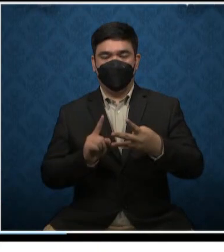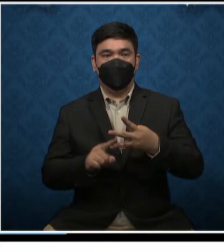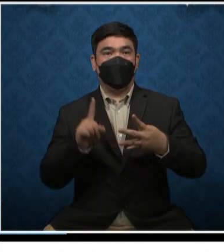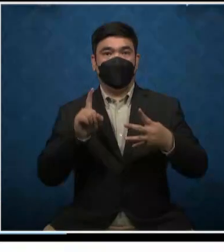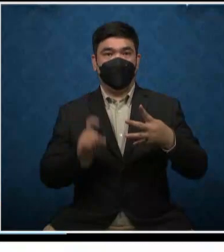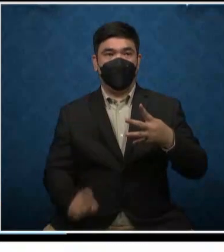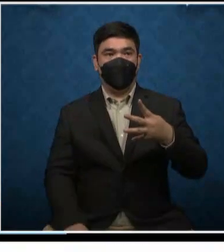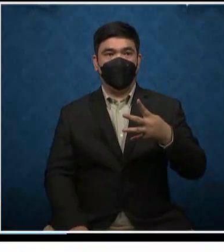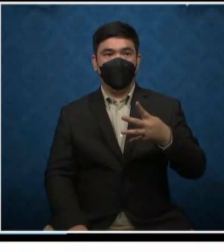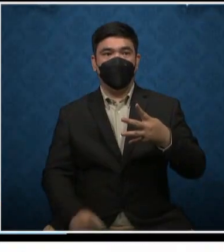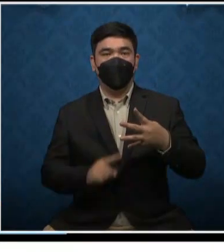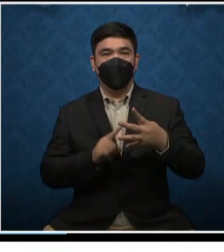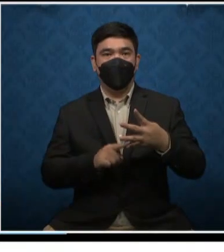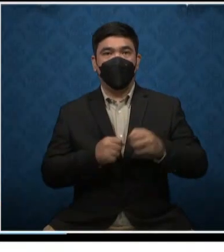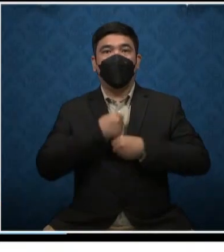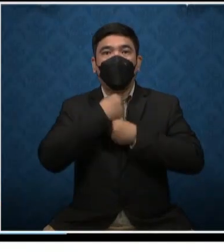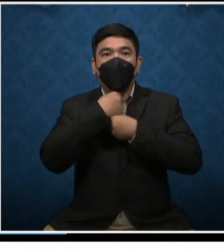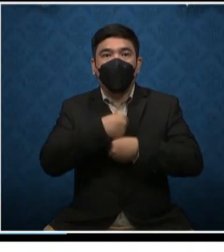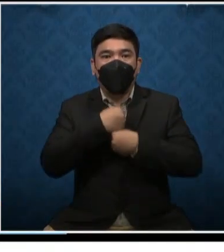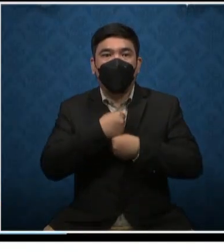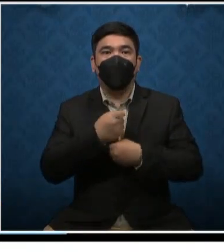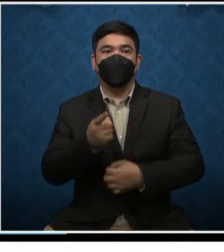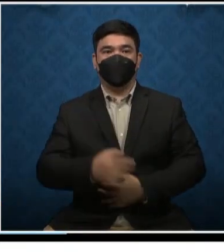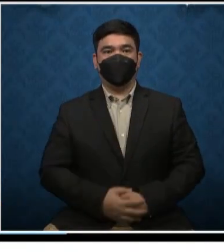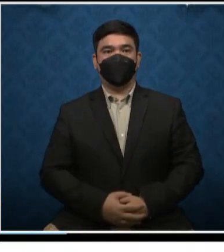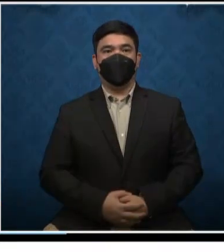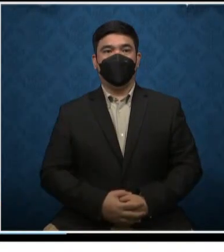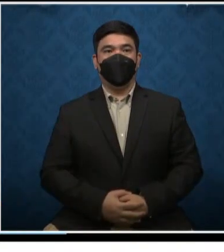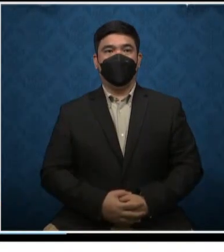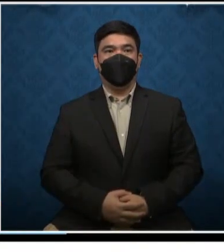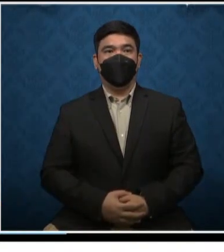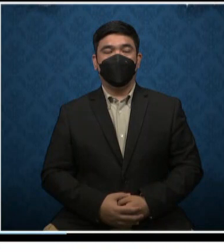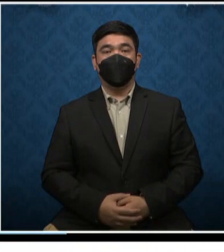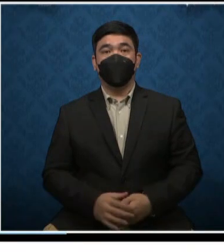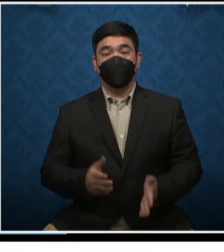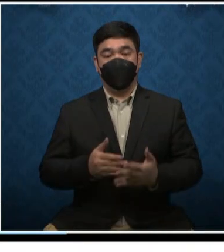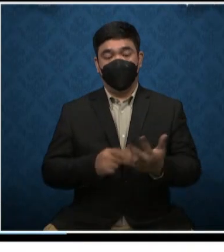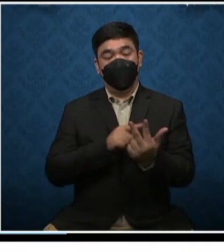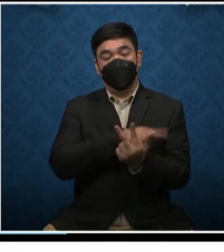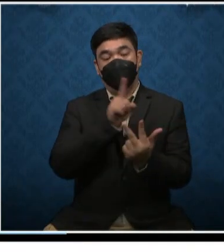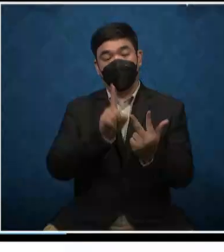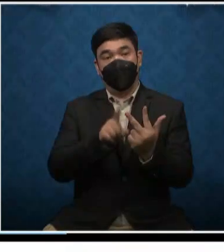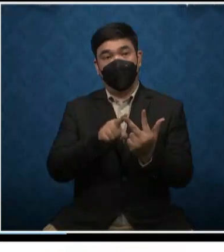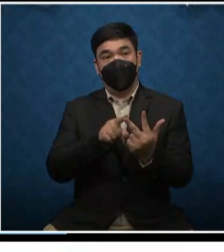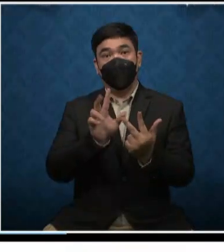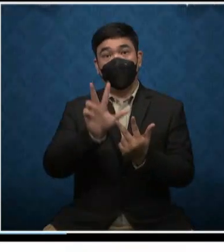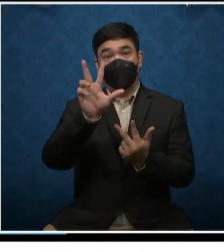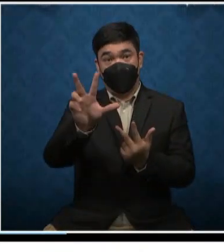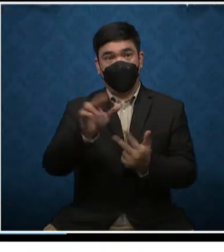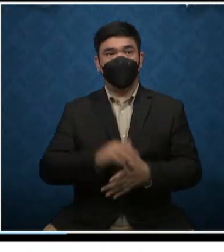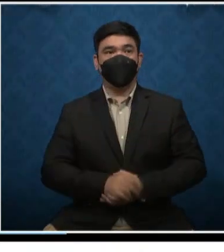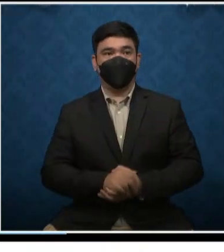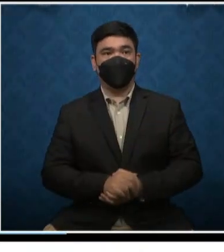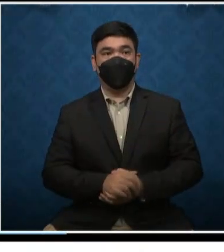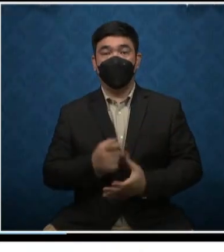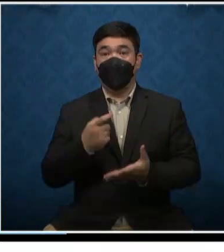าย 4. กรณีชราภาพส่วนทางเลือกที่3ผู้ประกันตน